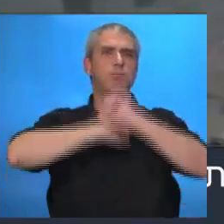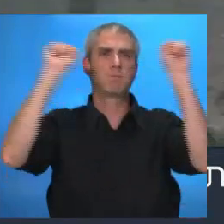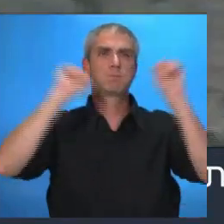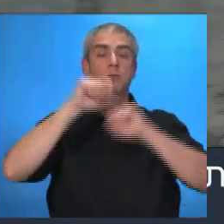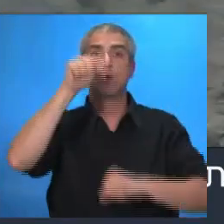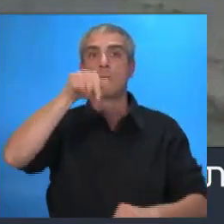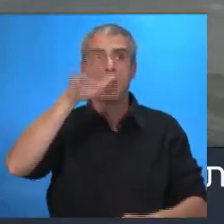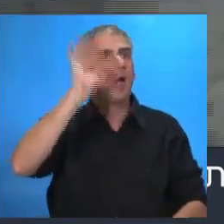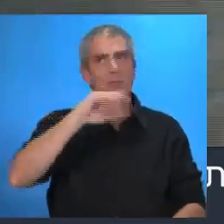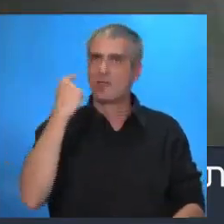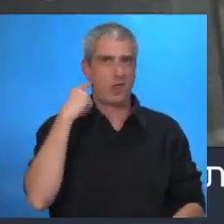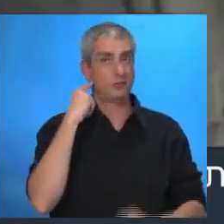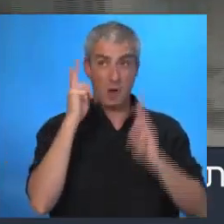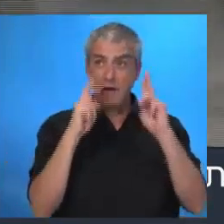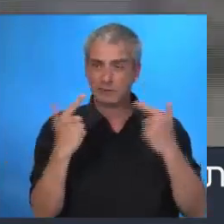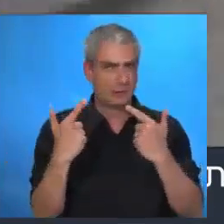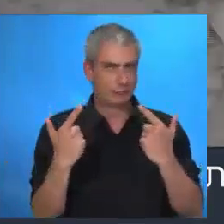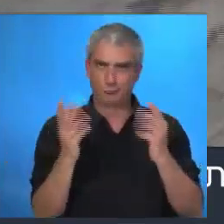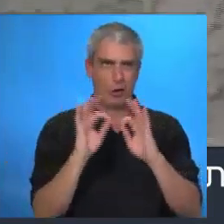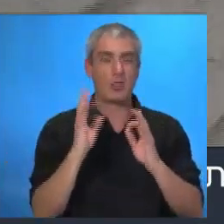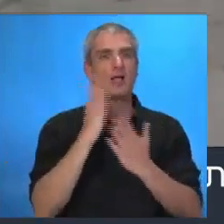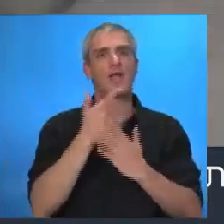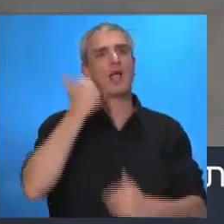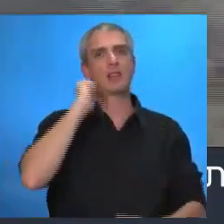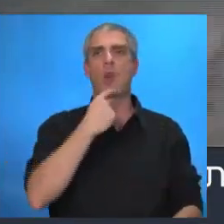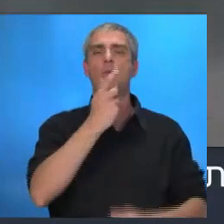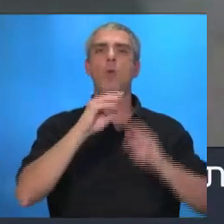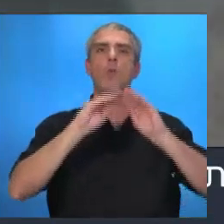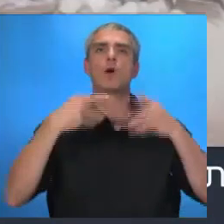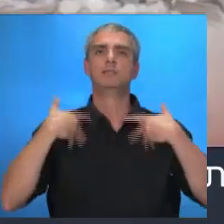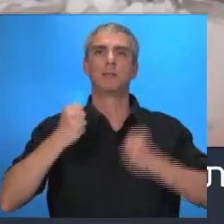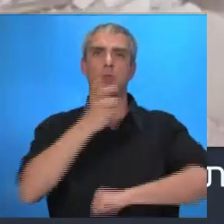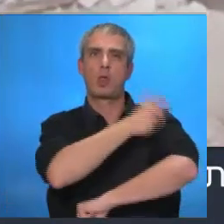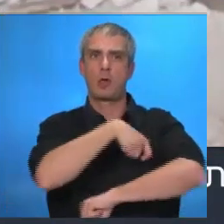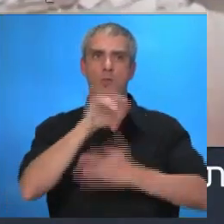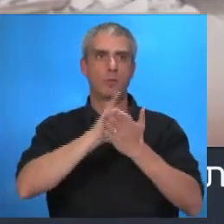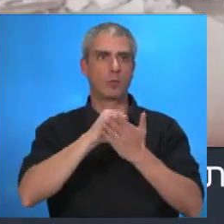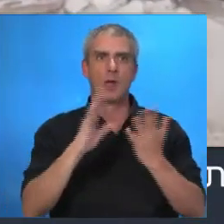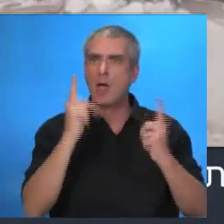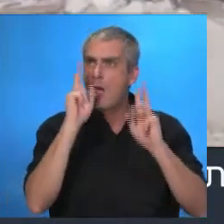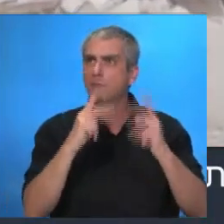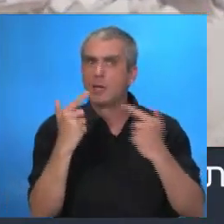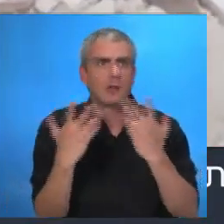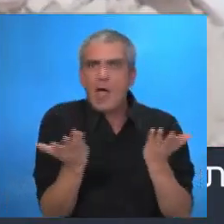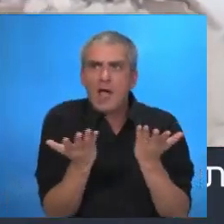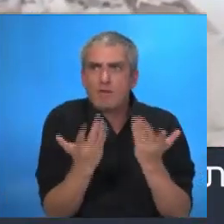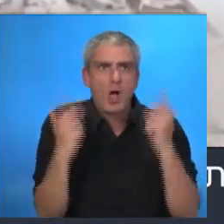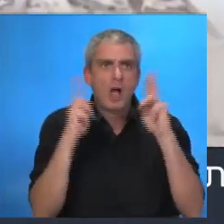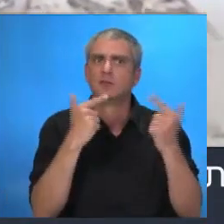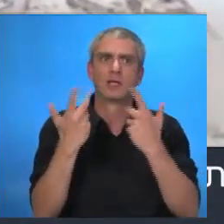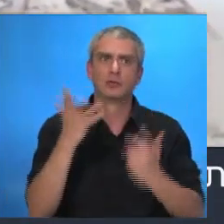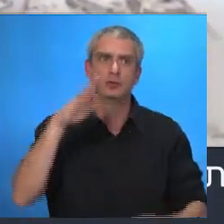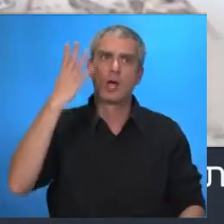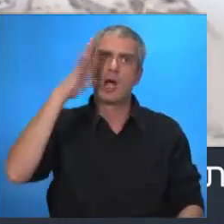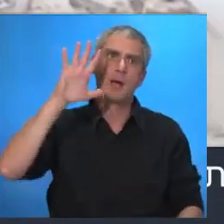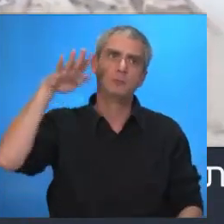כאן עדיין לא שמעו על הפסקת האש שהוכרז עליה אתמול במועצת הביטחון בניו יורק. אנו הדנה, אנו הדנה, וטיירן ארבע